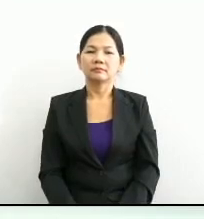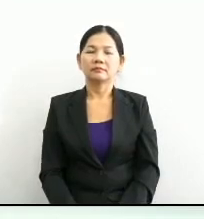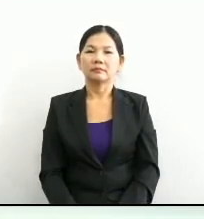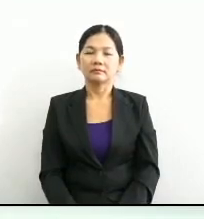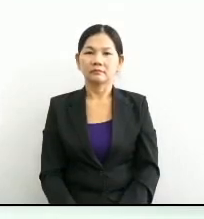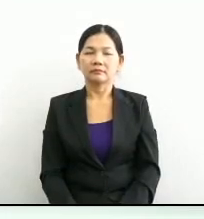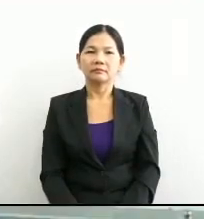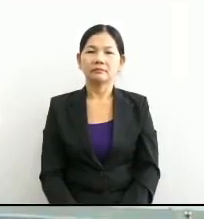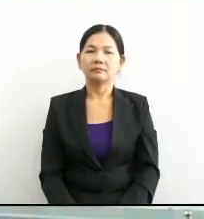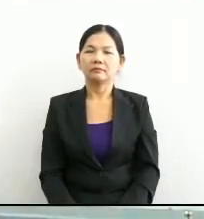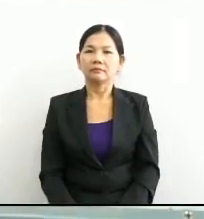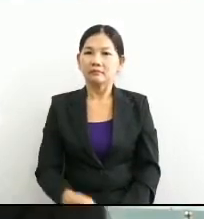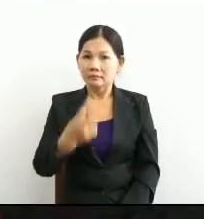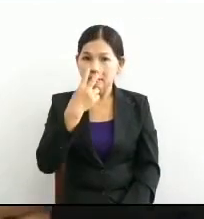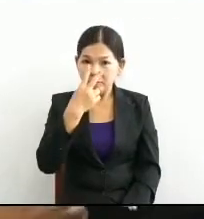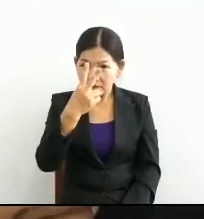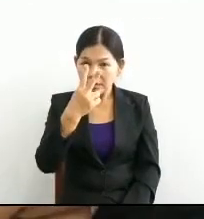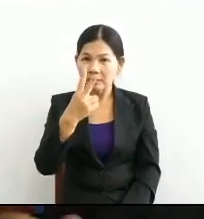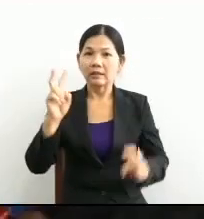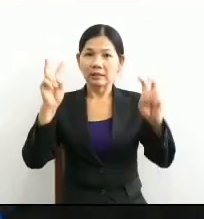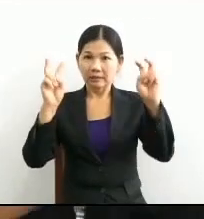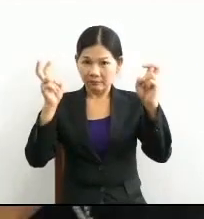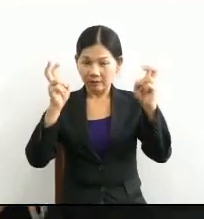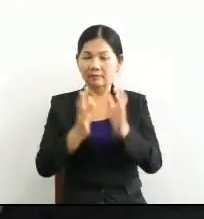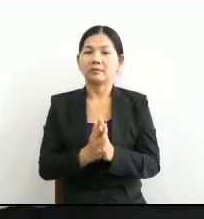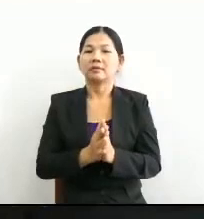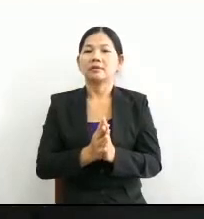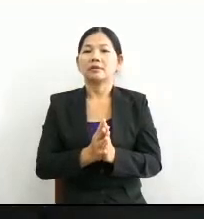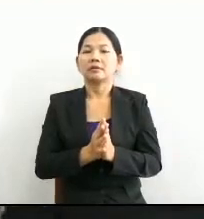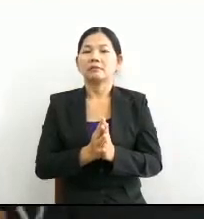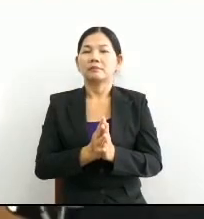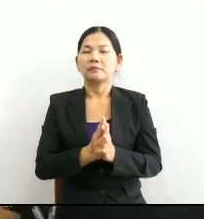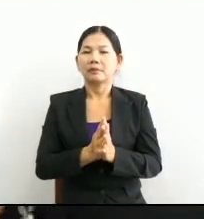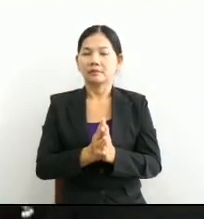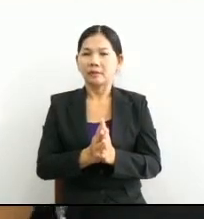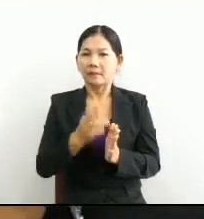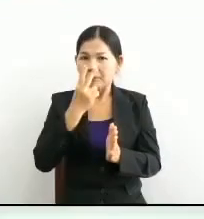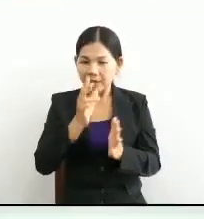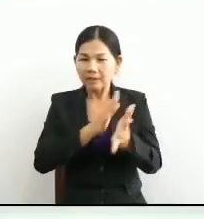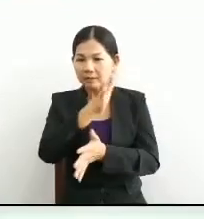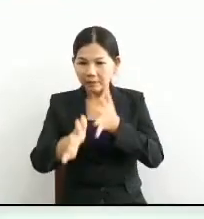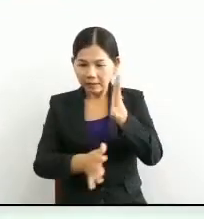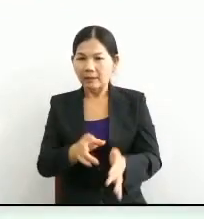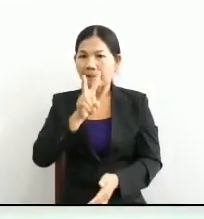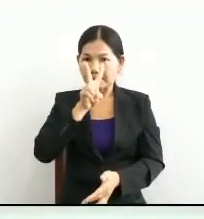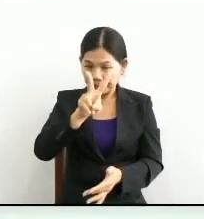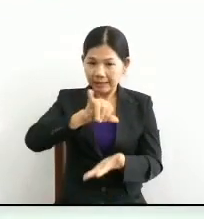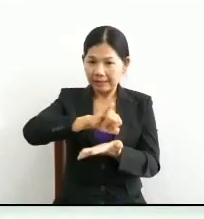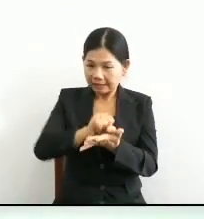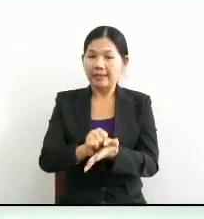Nhưng chẳng hả lời. Con mơ mơ ăn tập bọt chương nế. Mẹ cổ. Ôi con ăn từ dạp bê tại bê nè tì